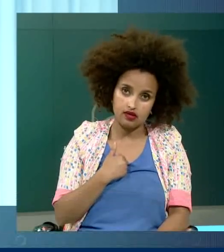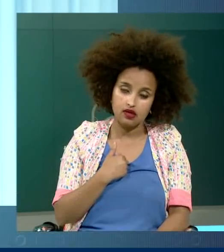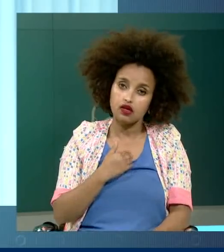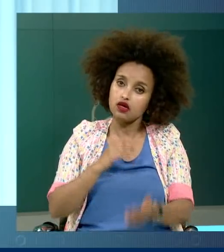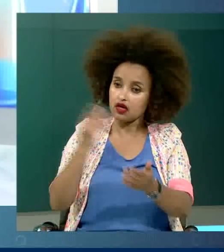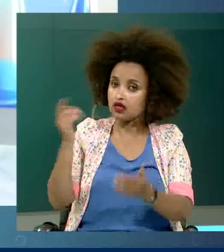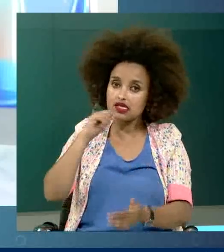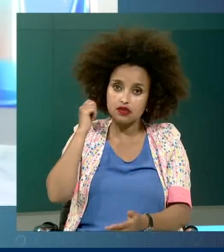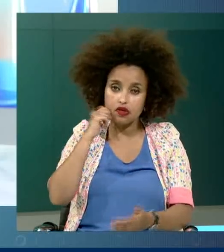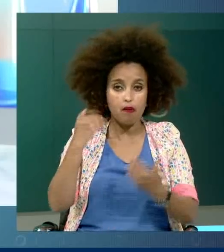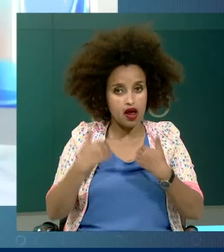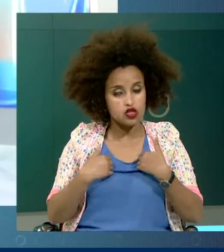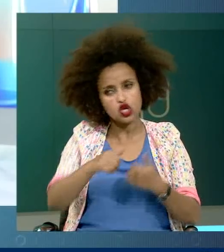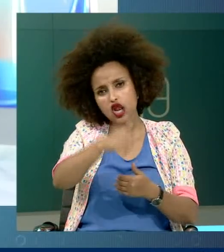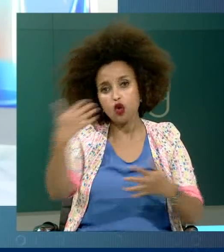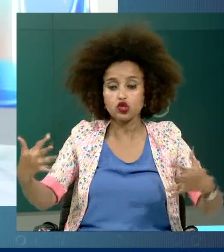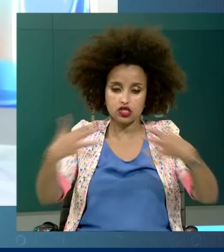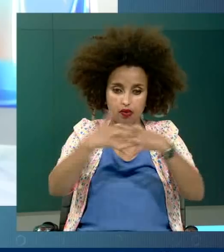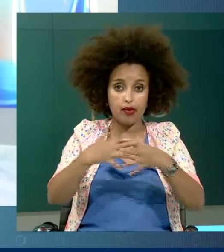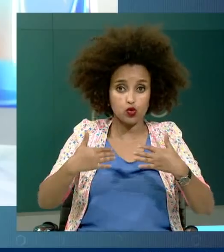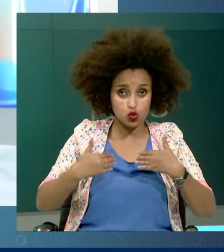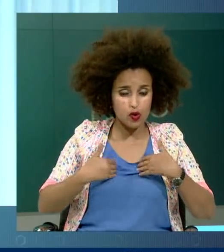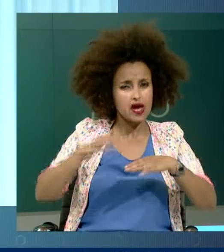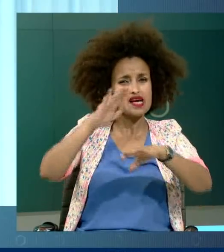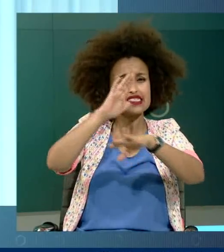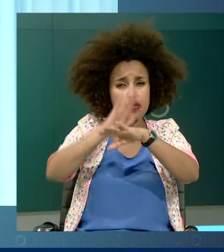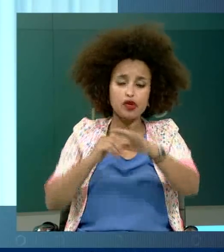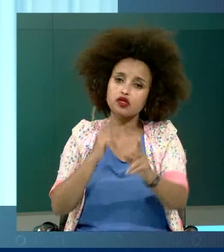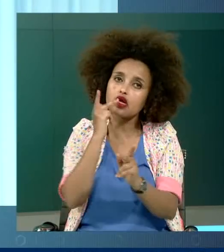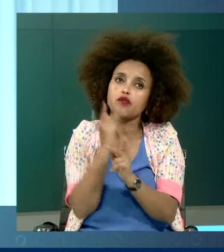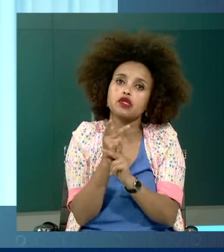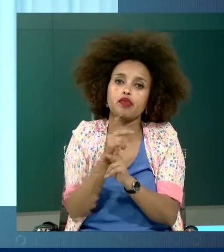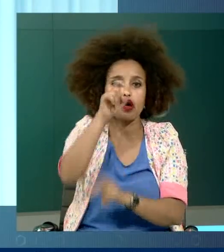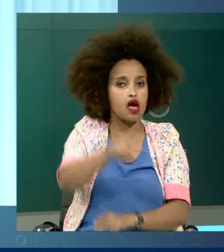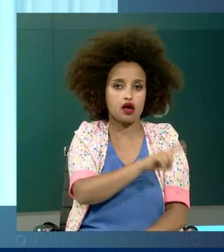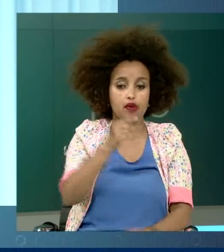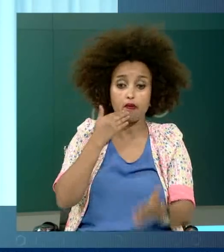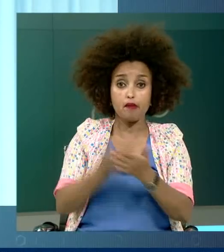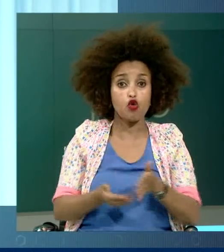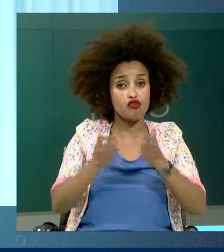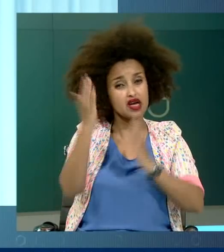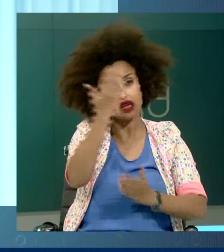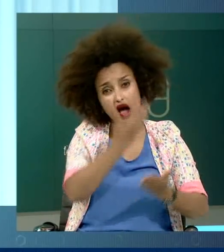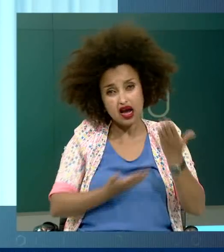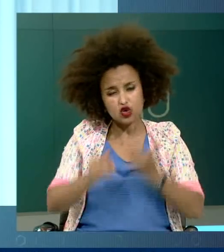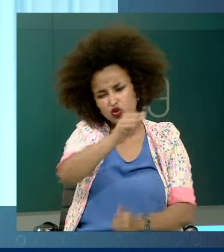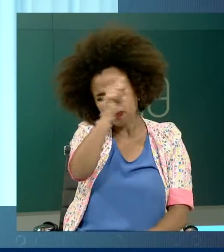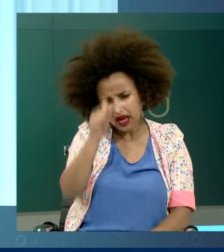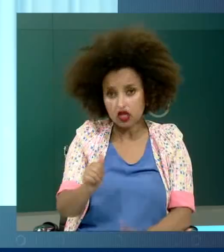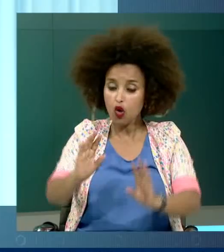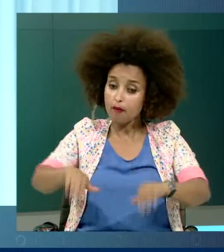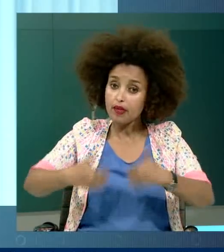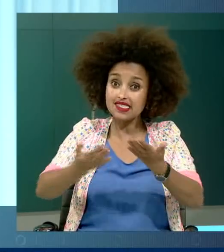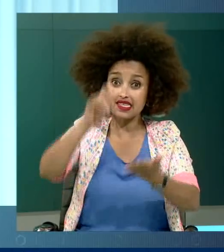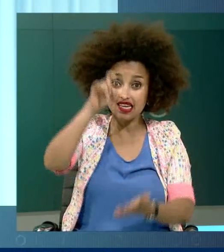ሰዎች፣ ትዝብትም አለች፣ ሌሎች አስተባባሪዎችም አሉ እና እስክንጠራ መጠበቅ የለብንም። የበጎ ፈቃድ አገልግሎት ማንኛውም መስጠት አለብኝ ብሎ የሚያምን